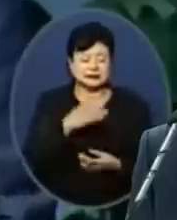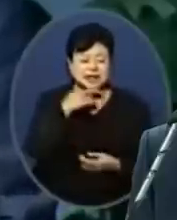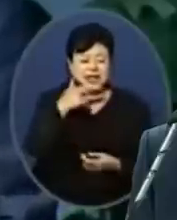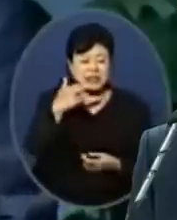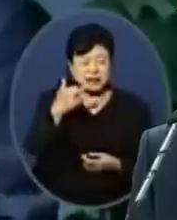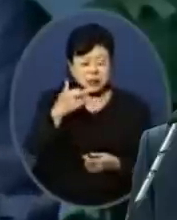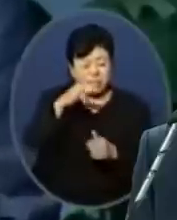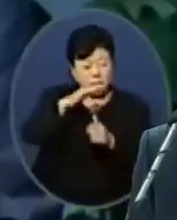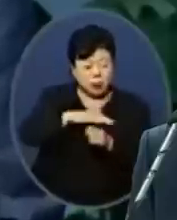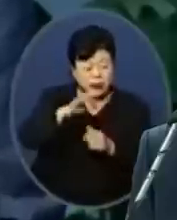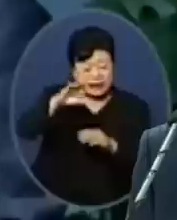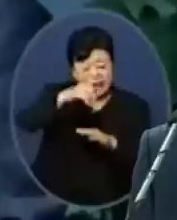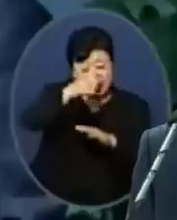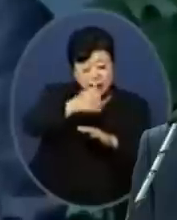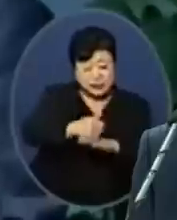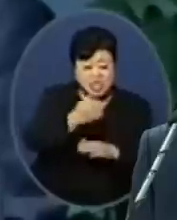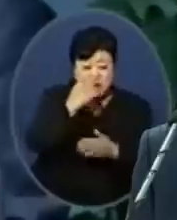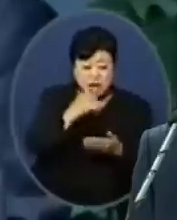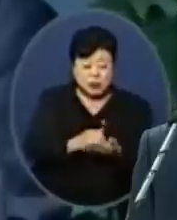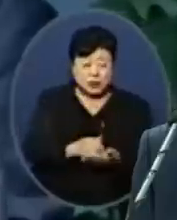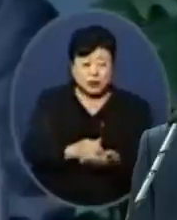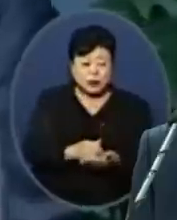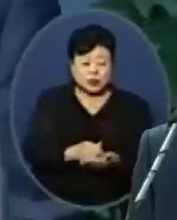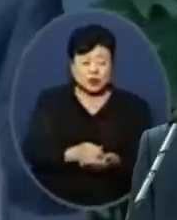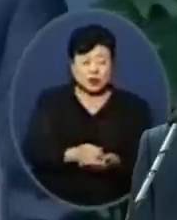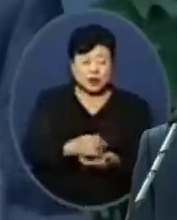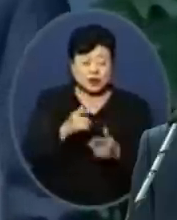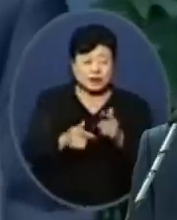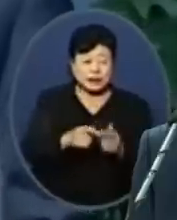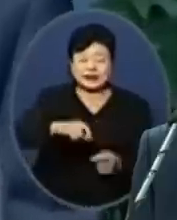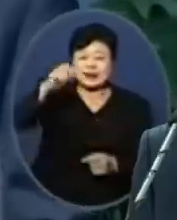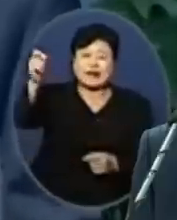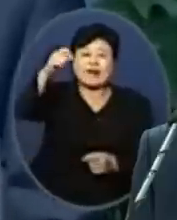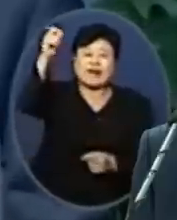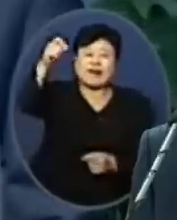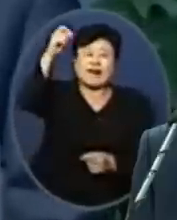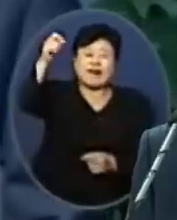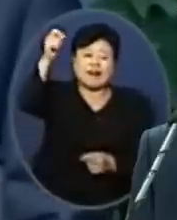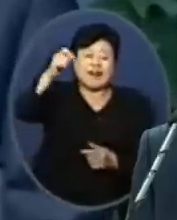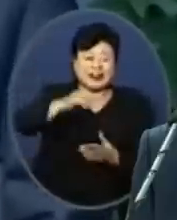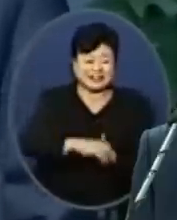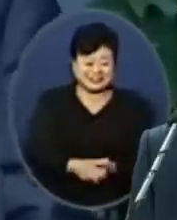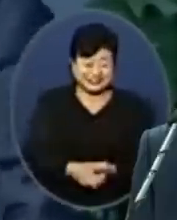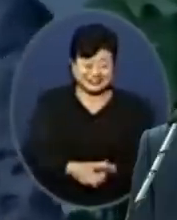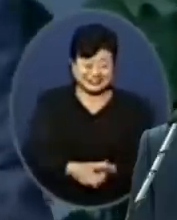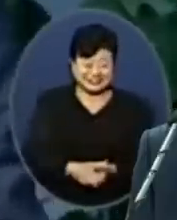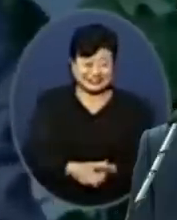소년인 다윗이 양치는 막대기를 들고 아